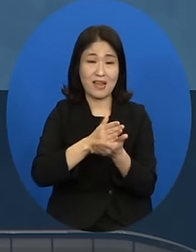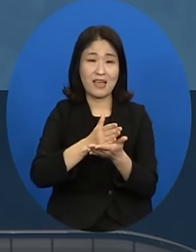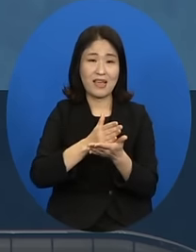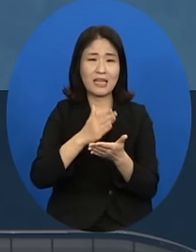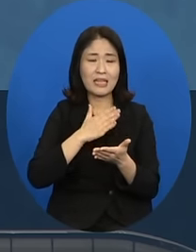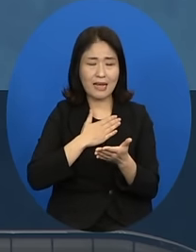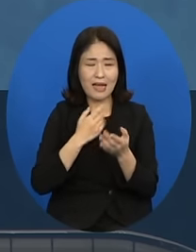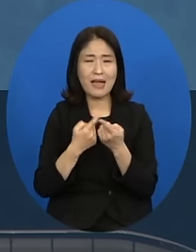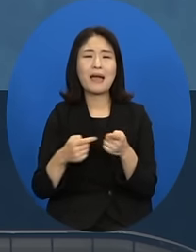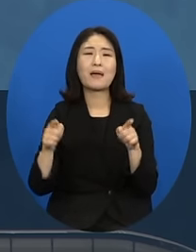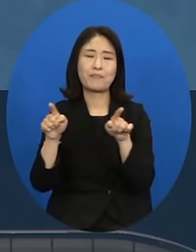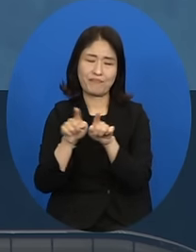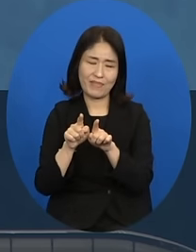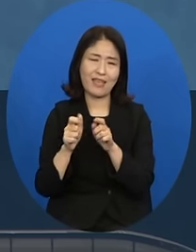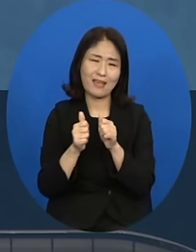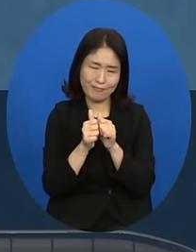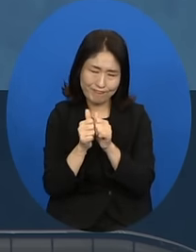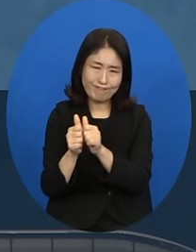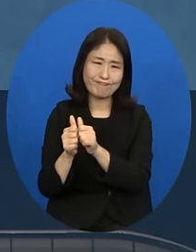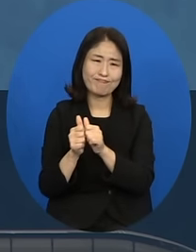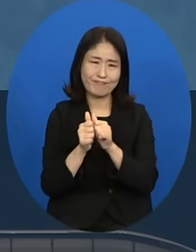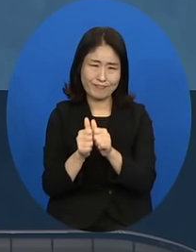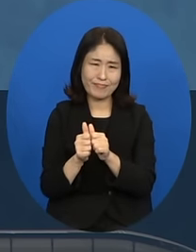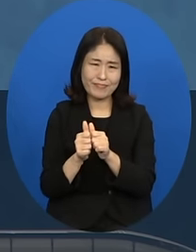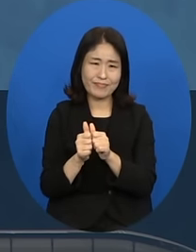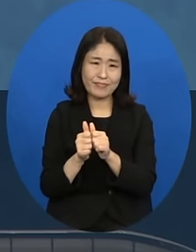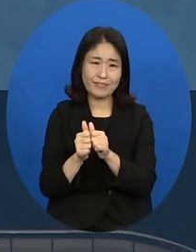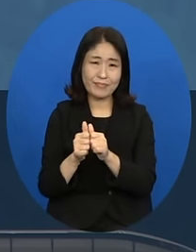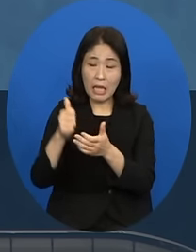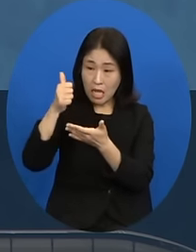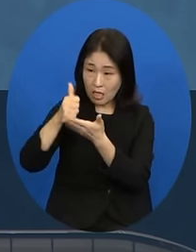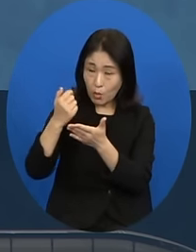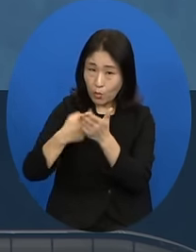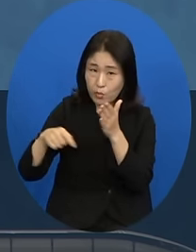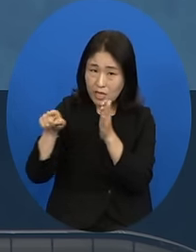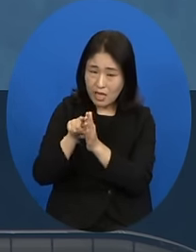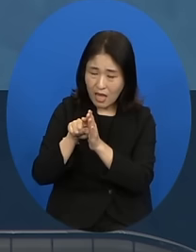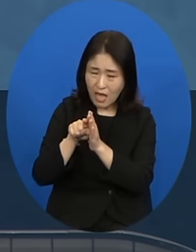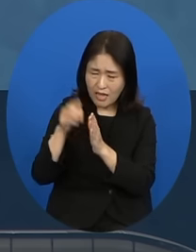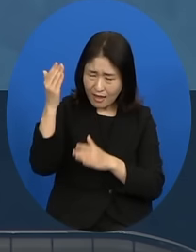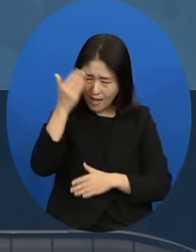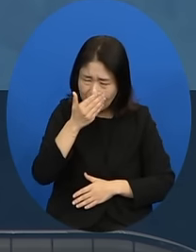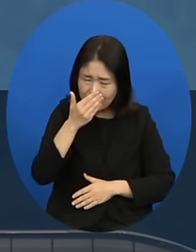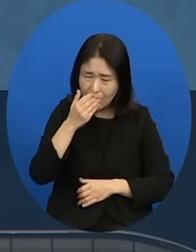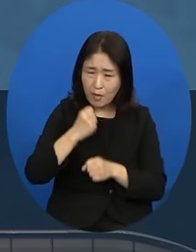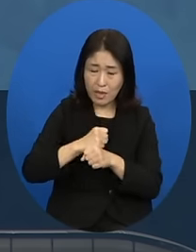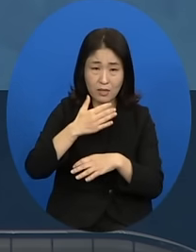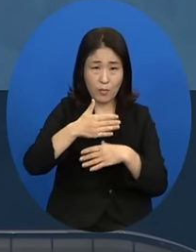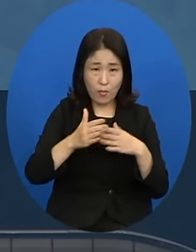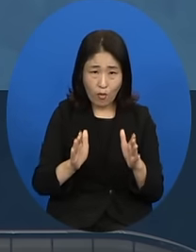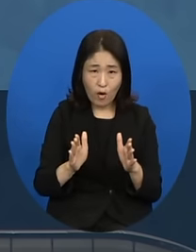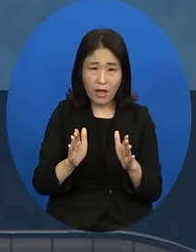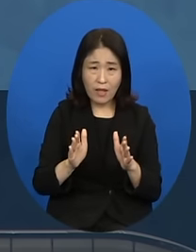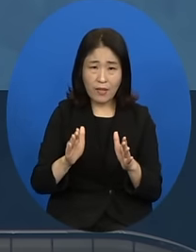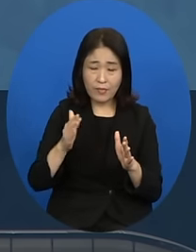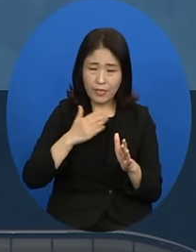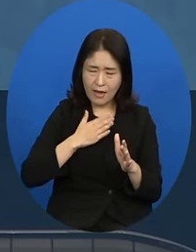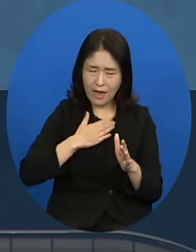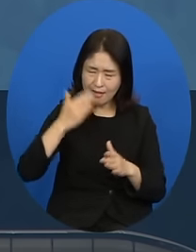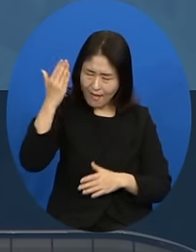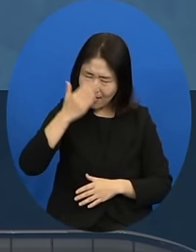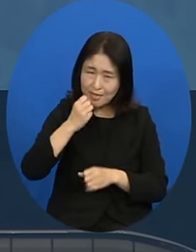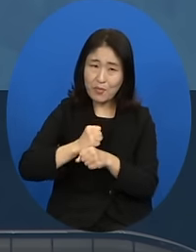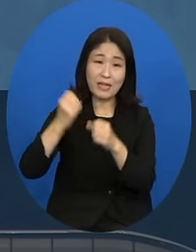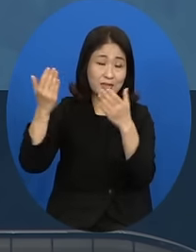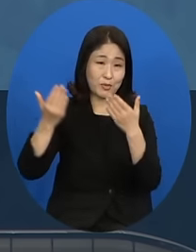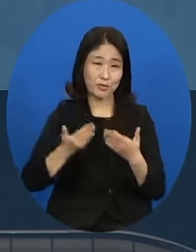마라. 나도 같이 쓸어주마. 나 위에 쓸자는 그 방 내가 쓸어 너를 주고